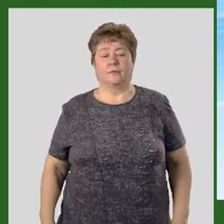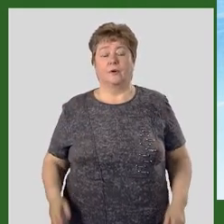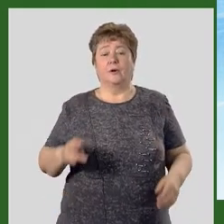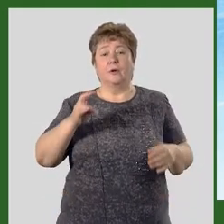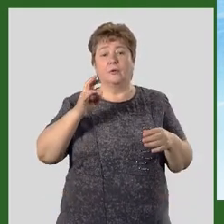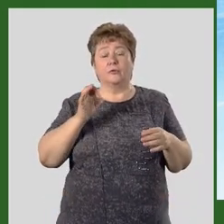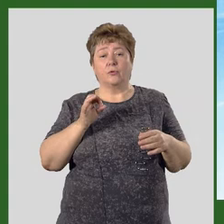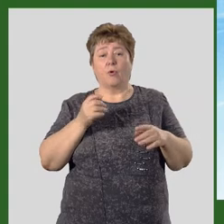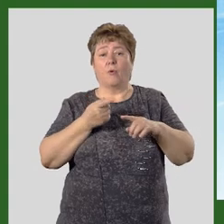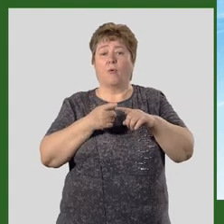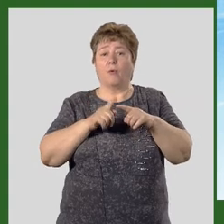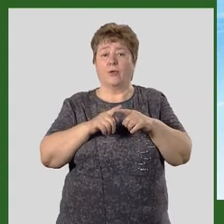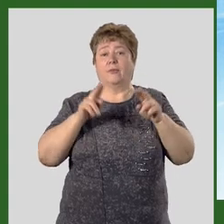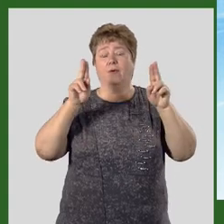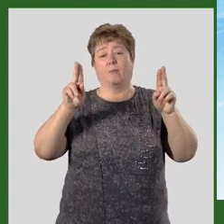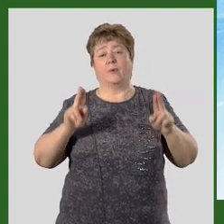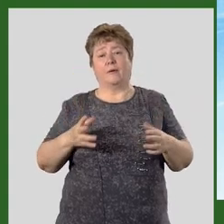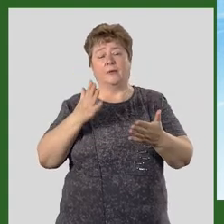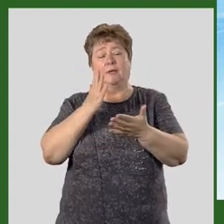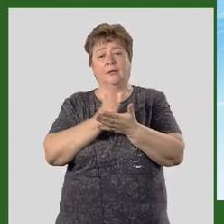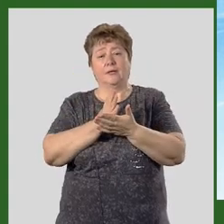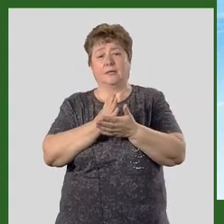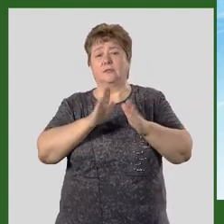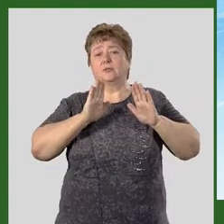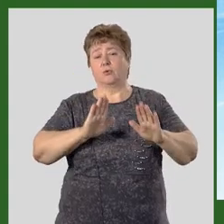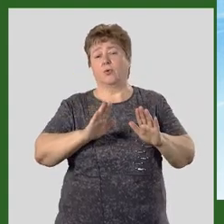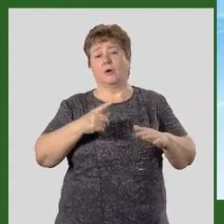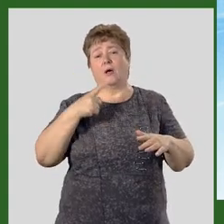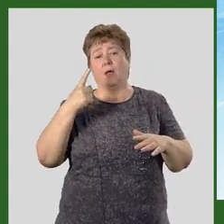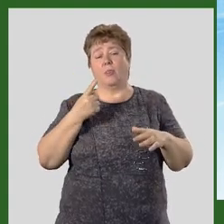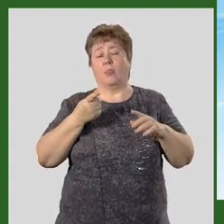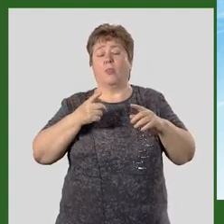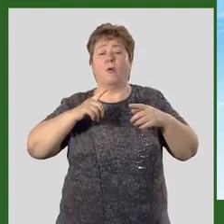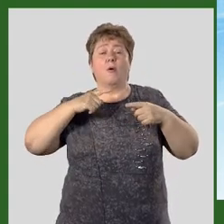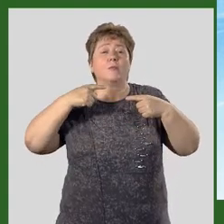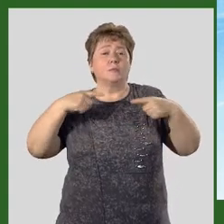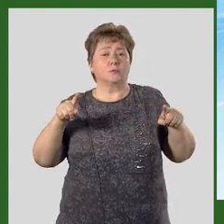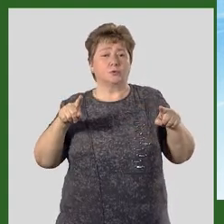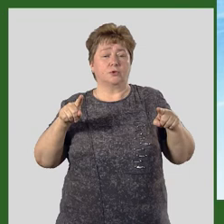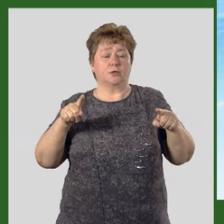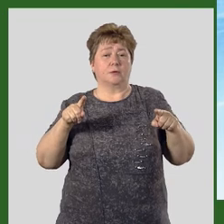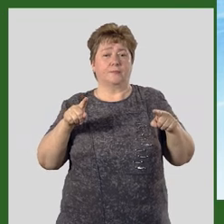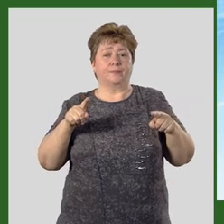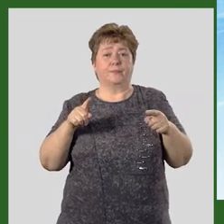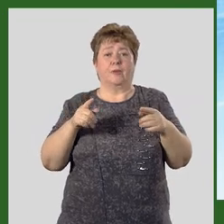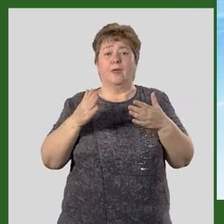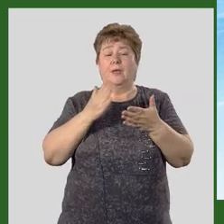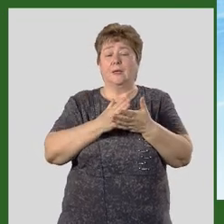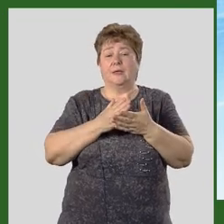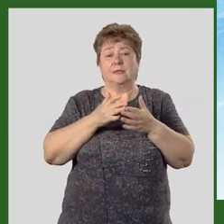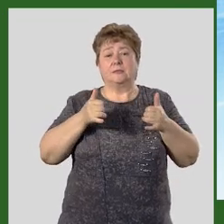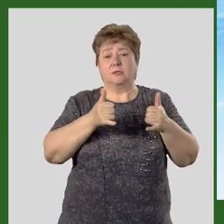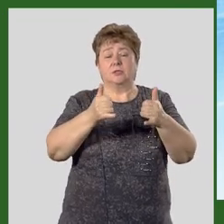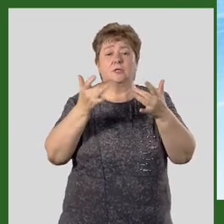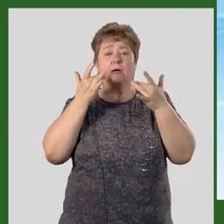Но у этого правила есть только одно исключение. Есть